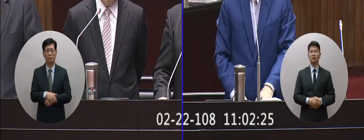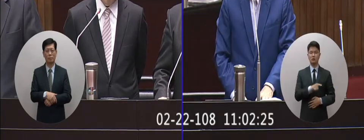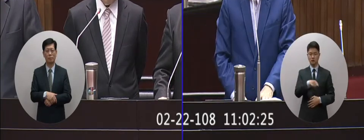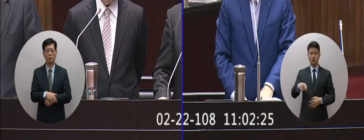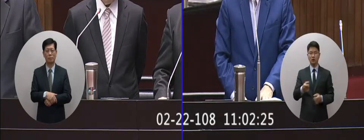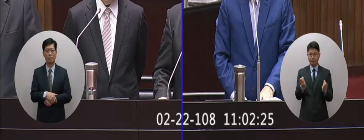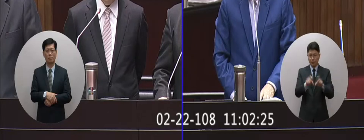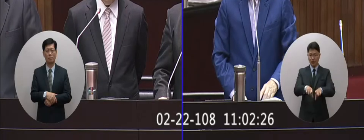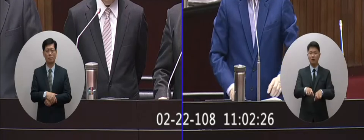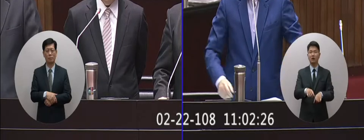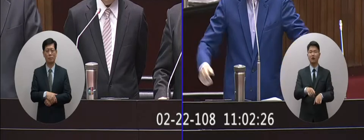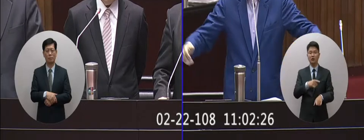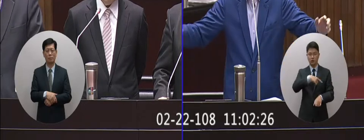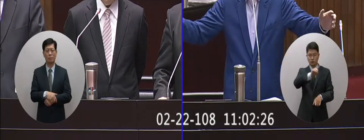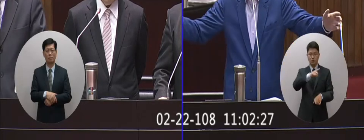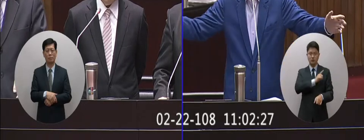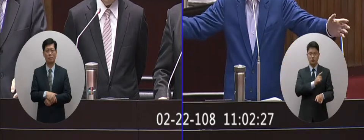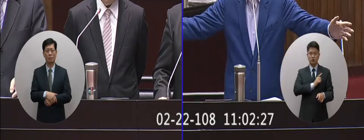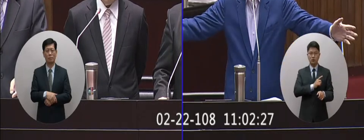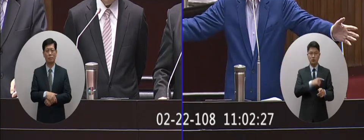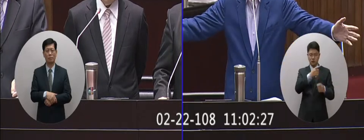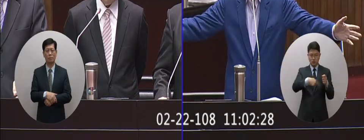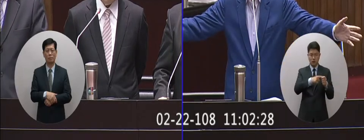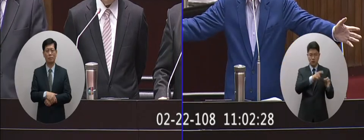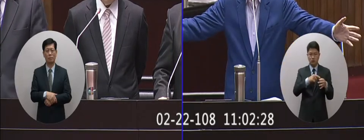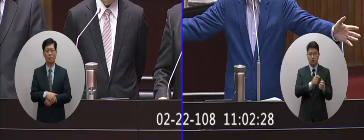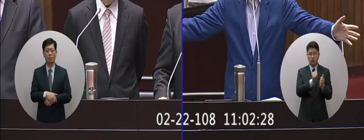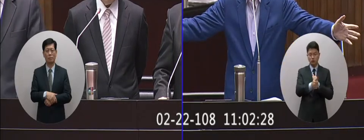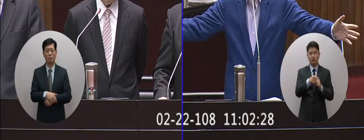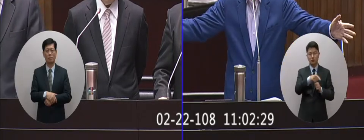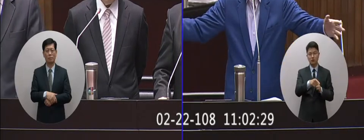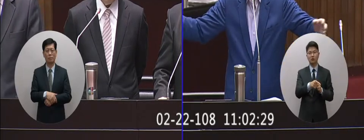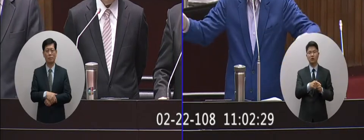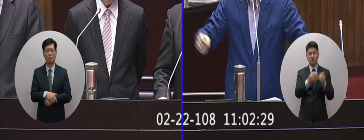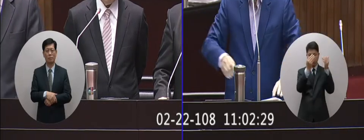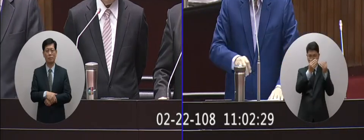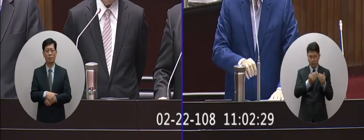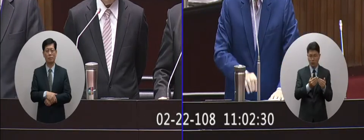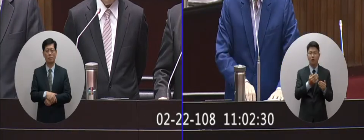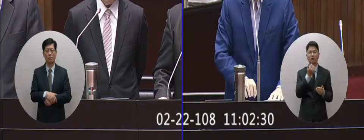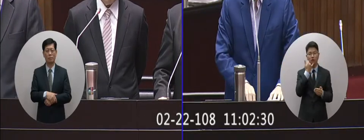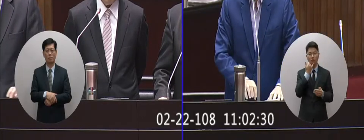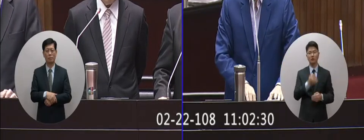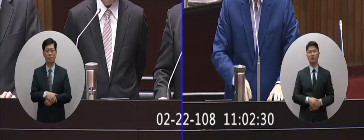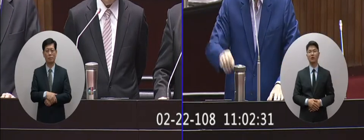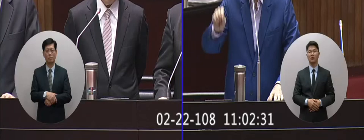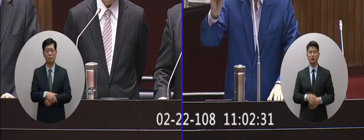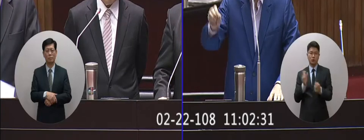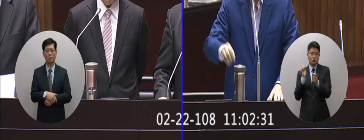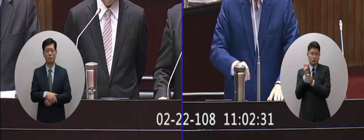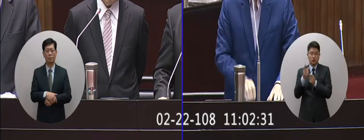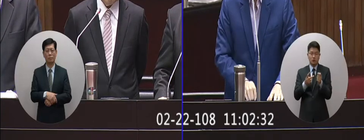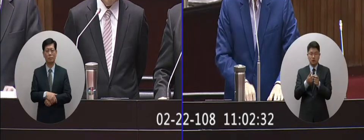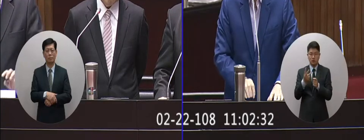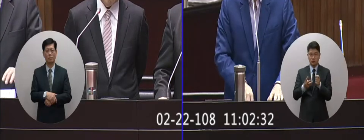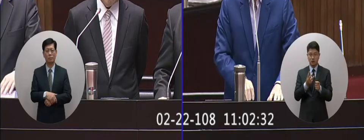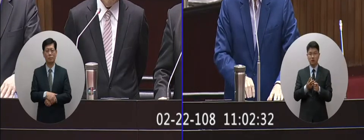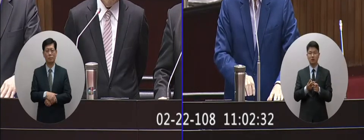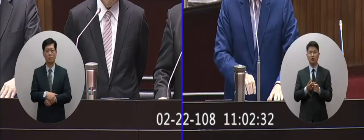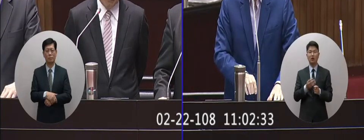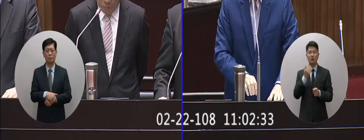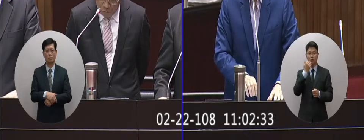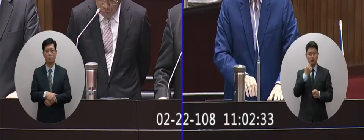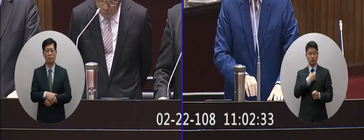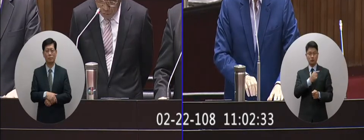能。现在这3年下来，大家在申报所得、查询这，通通